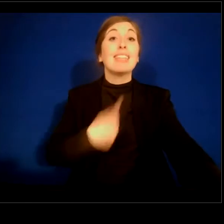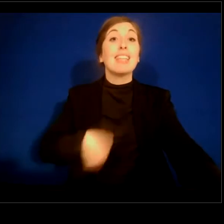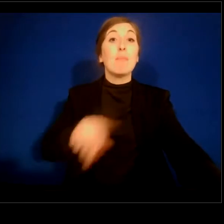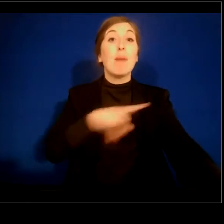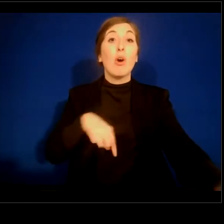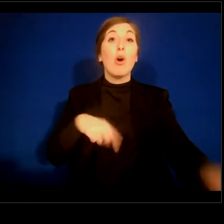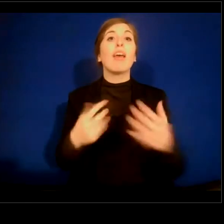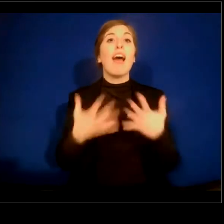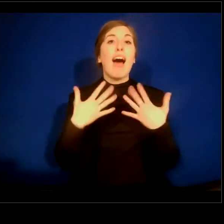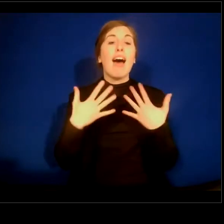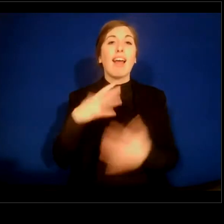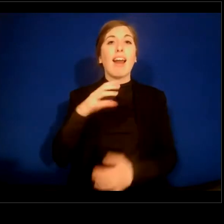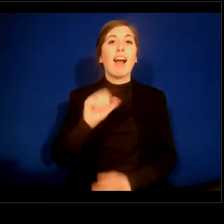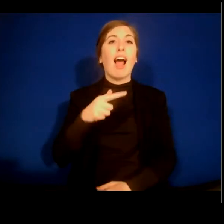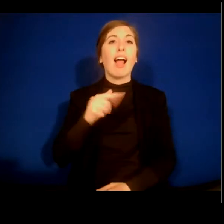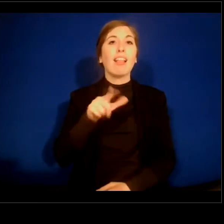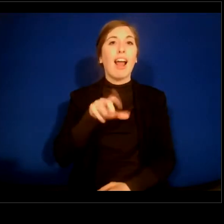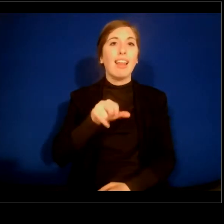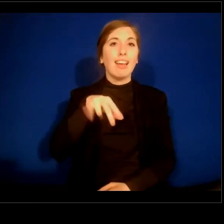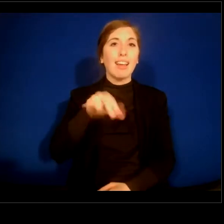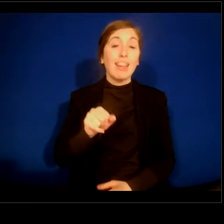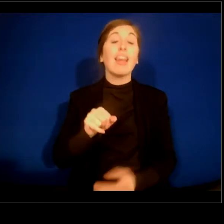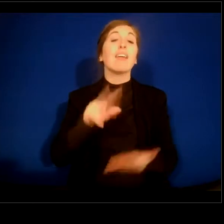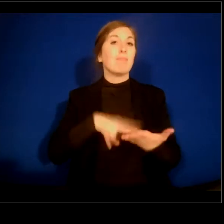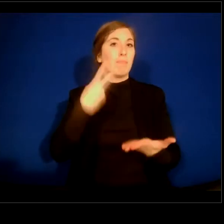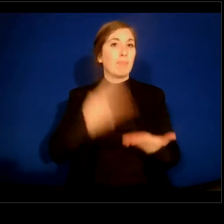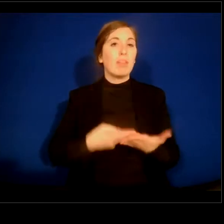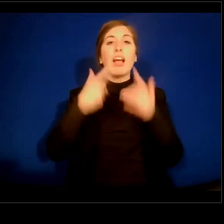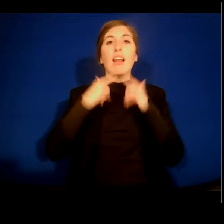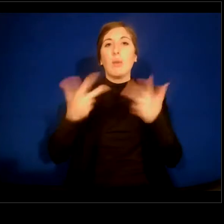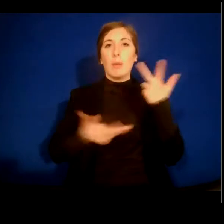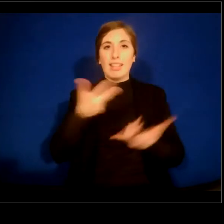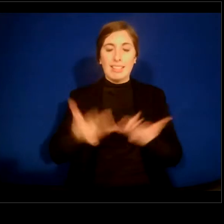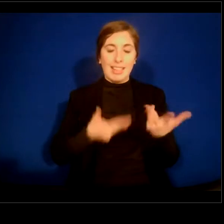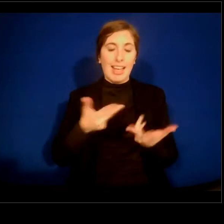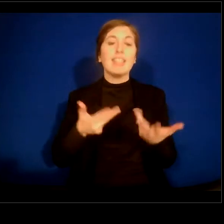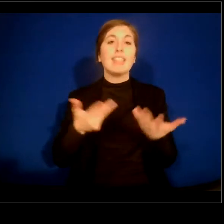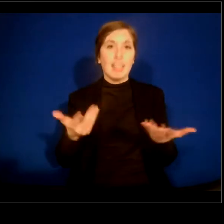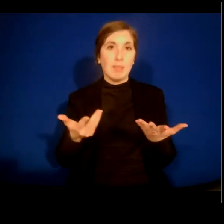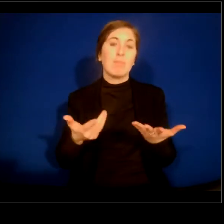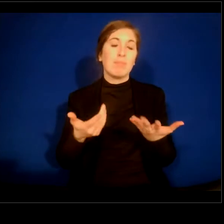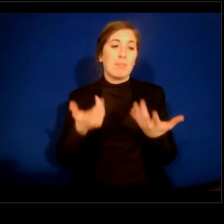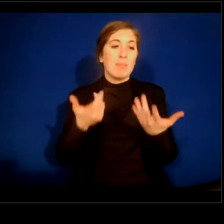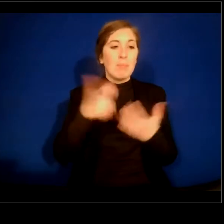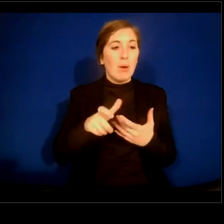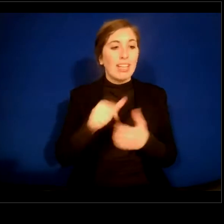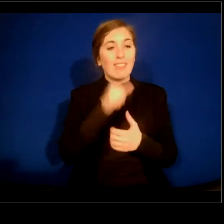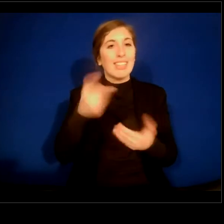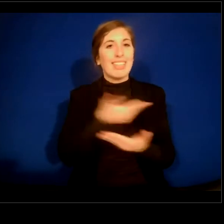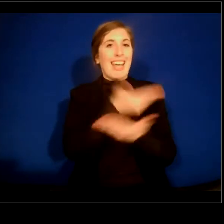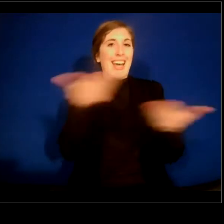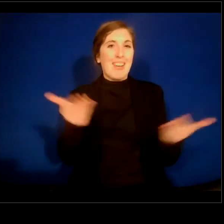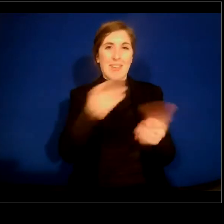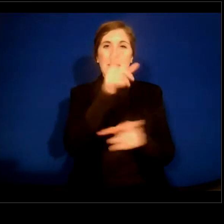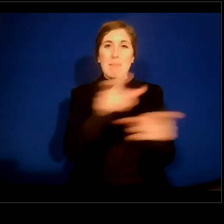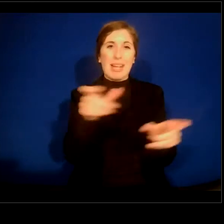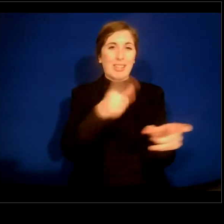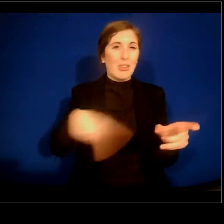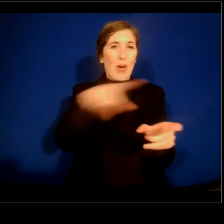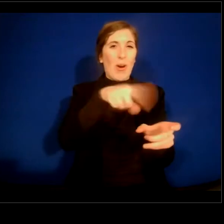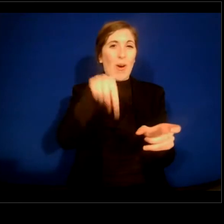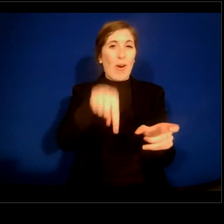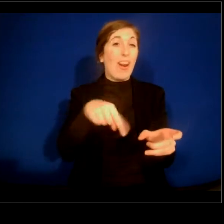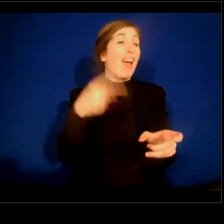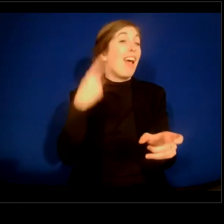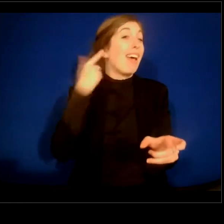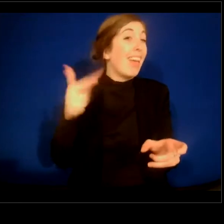Arianna Cattalini, traduttrice della lingua dei segni, a beneficio evidentemente delle persone che non possono